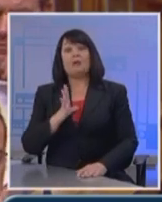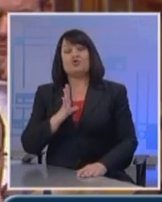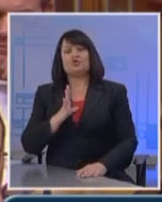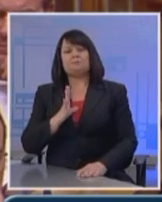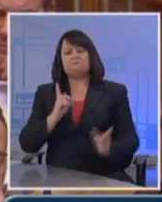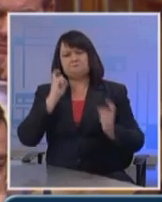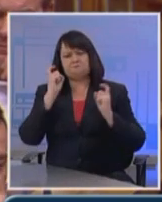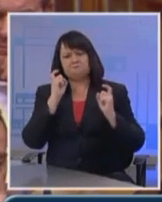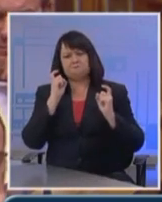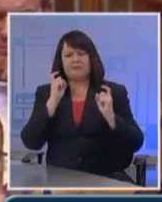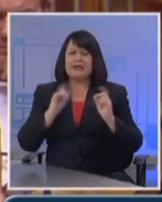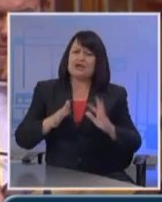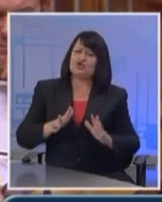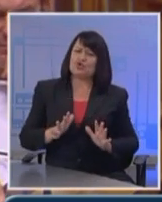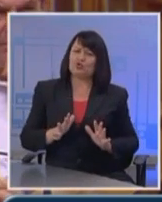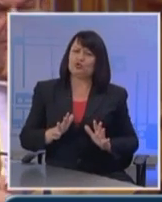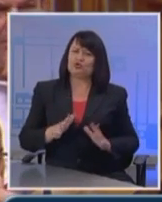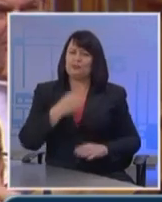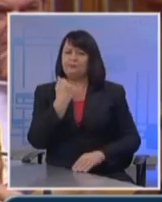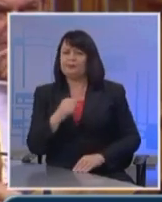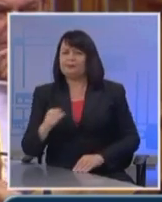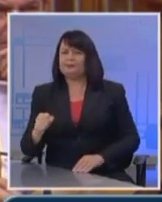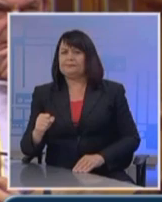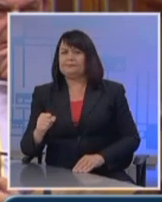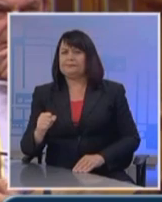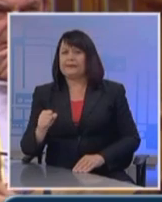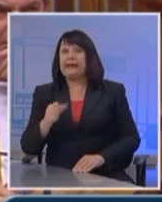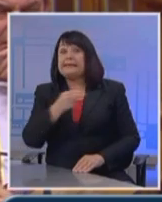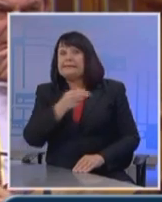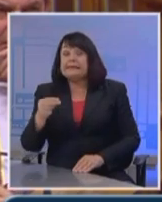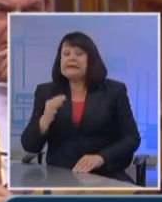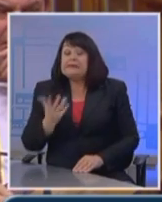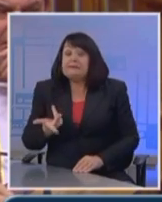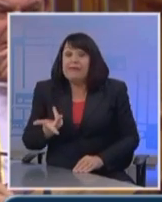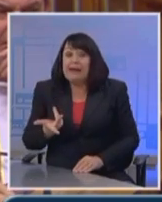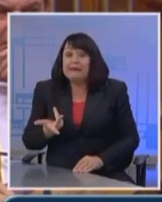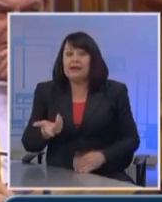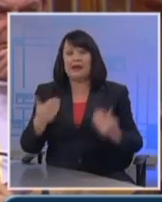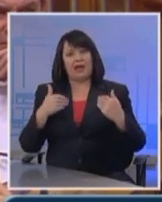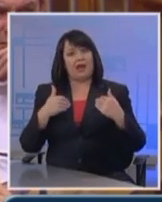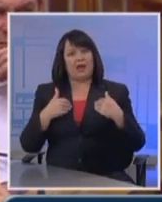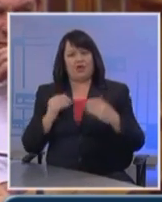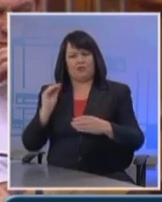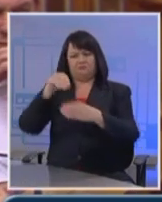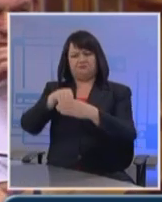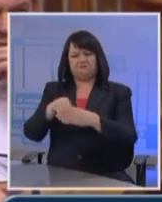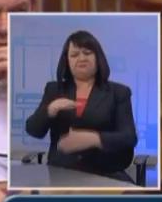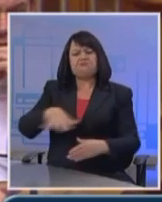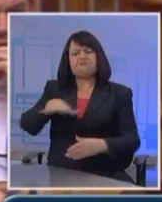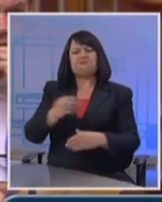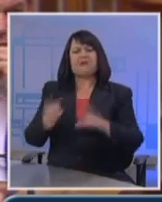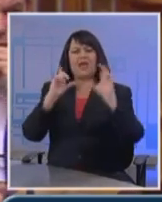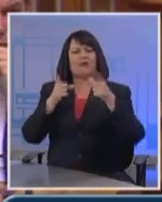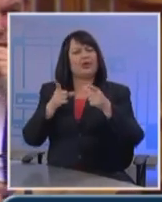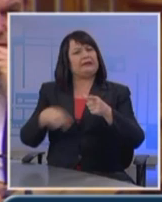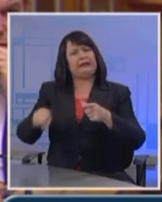υποθέσει ότι αυτή η απουσία έχει κάποιο βαθύτερο νόημα. Αλλά εγώ δεν θέλω να μπω στα εσωτερικά της άλλης παράταξης,